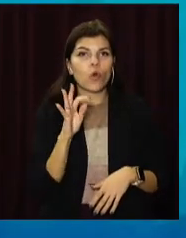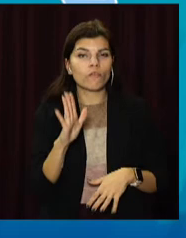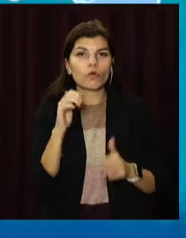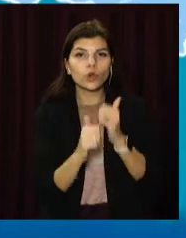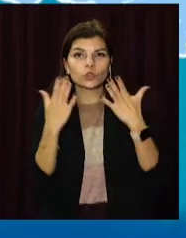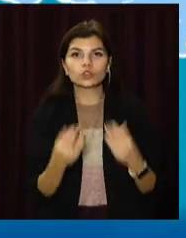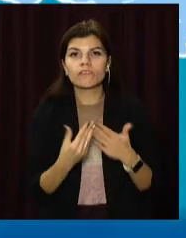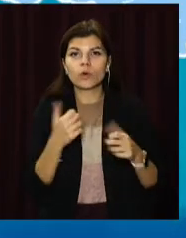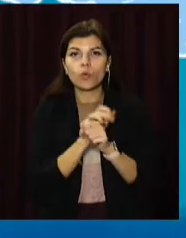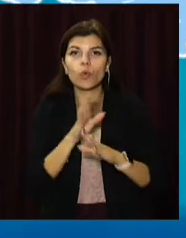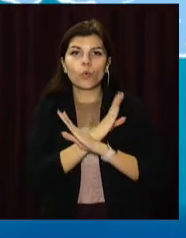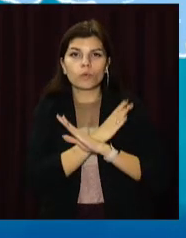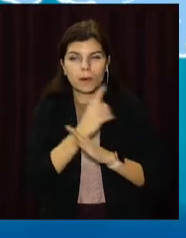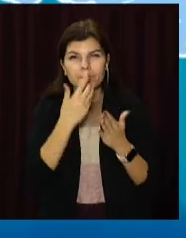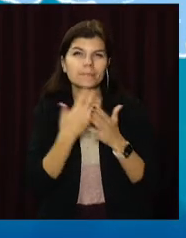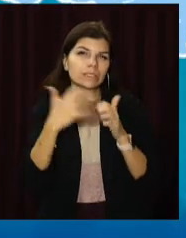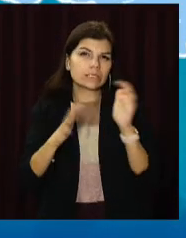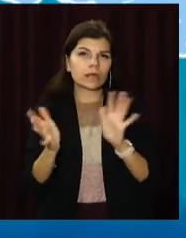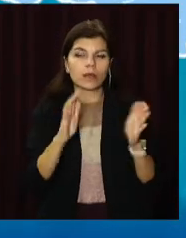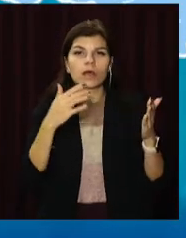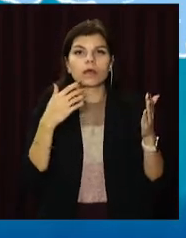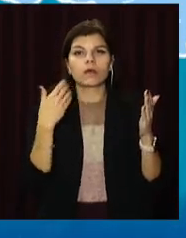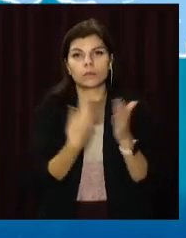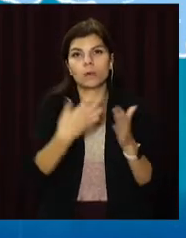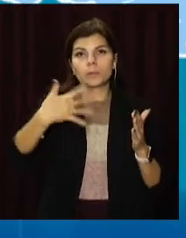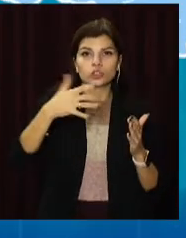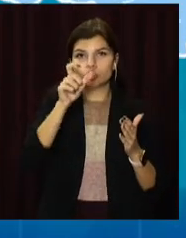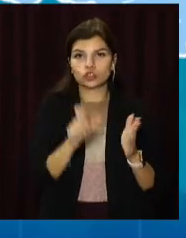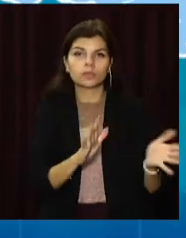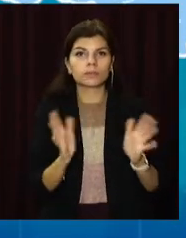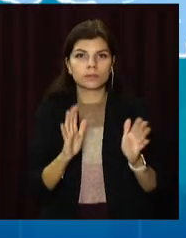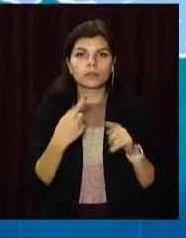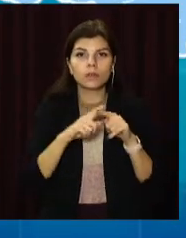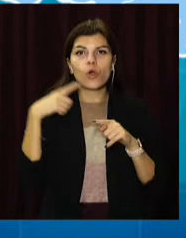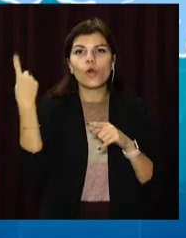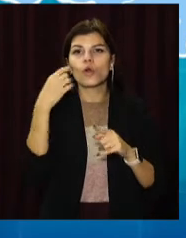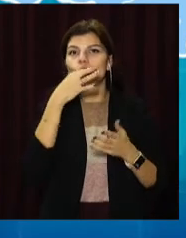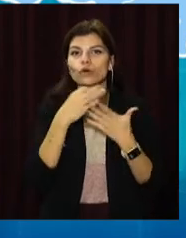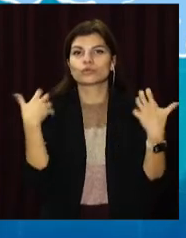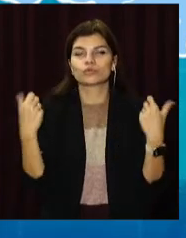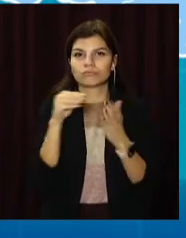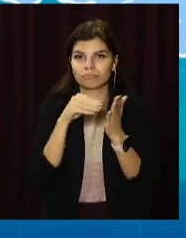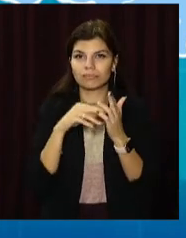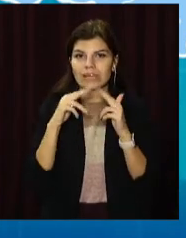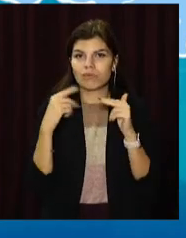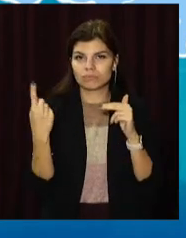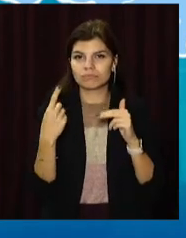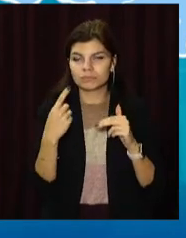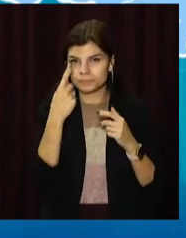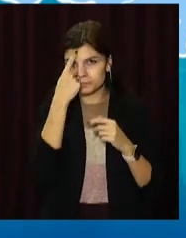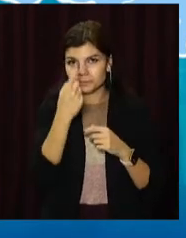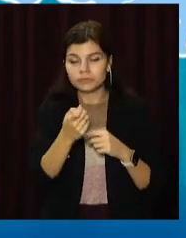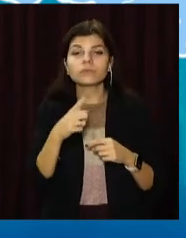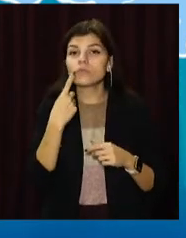від коронавірусу помирають у середньому до півсотні мешканців, повідомляють в обласному департаменті охорони здоров'я. І